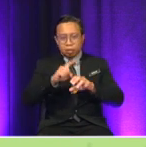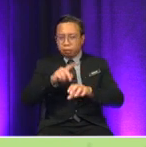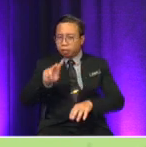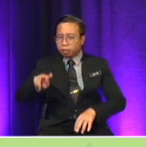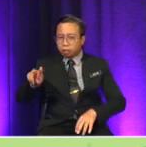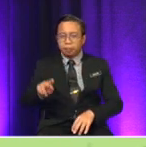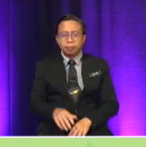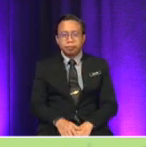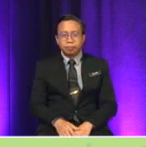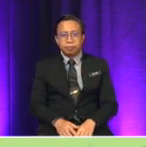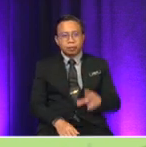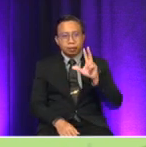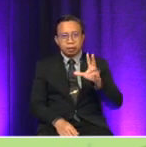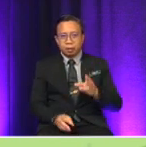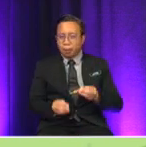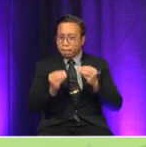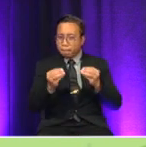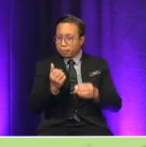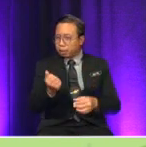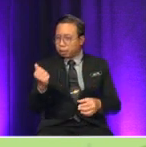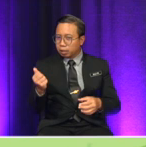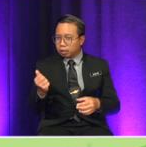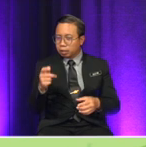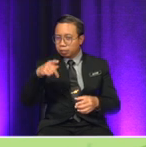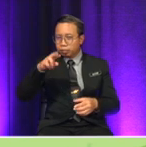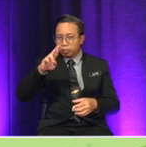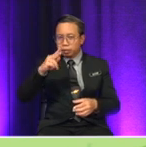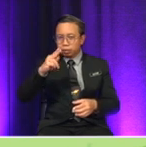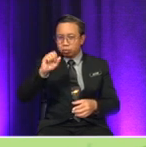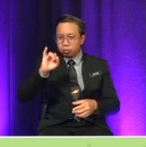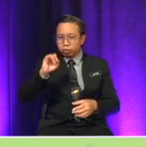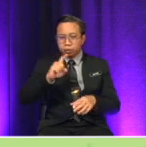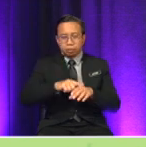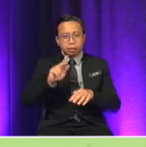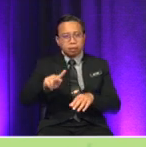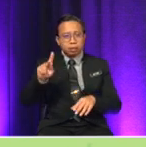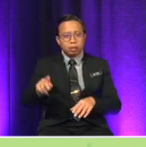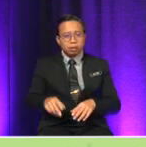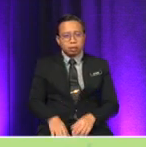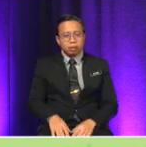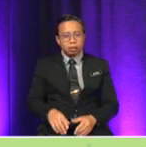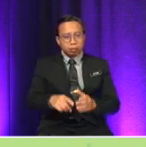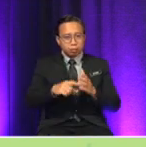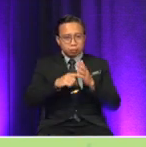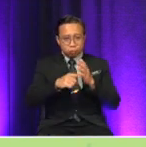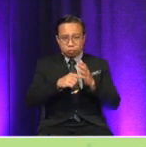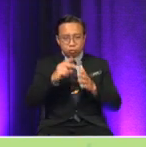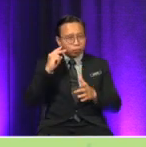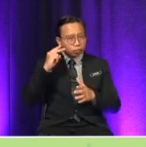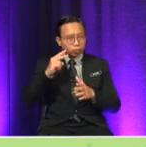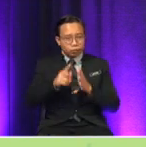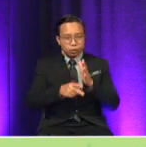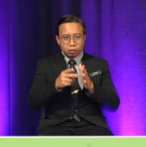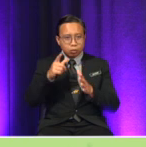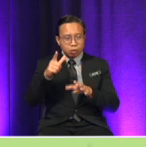kanak-kanak. Yang ketiga, memberikan alat perkusi kepada kanak-kanak. Yang keempat, memasang video lagu the happy song dan